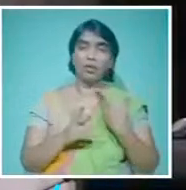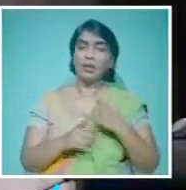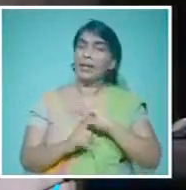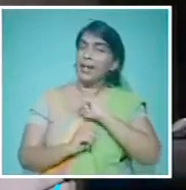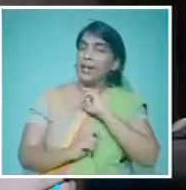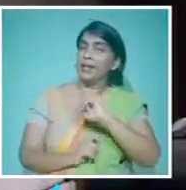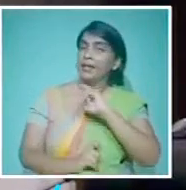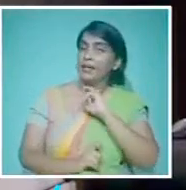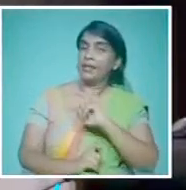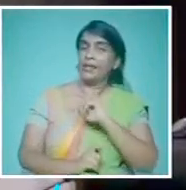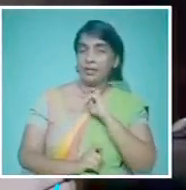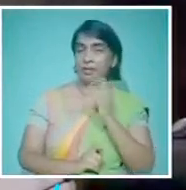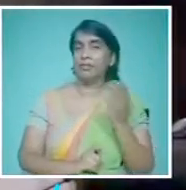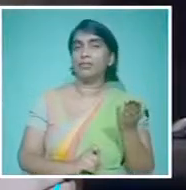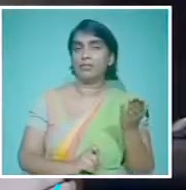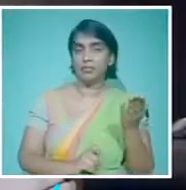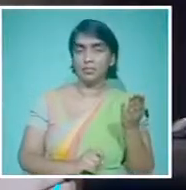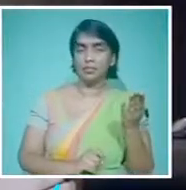කෑගාපු කෑගෑල්ල